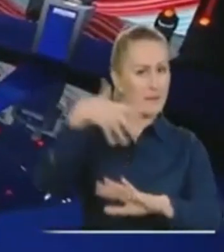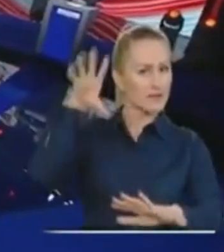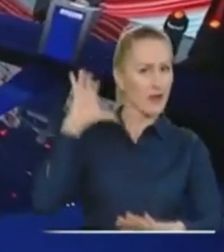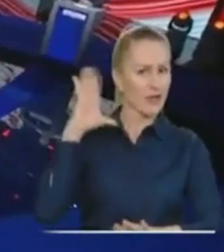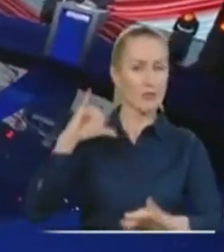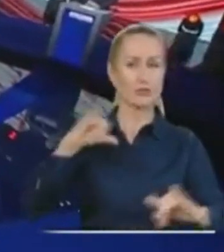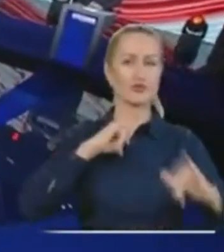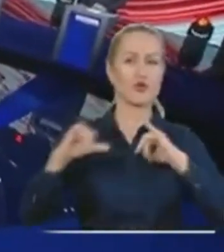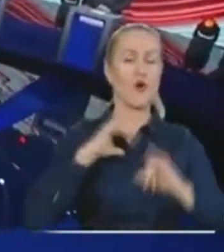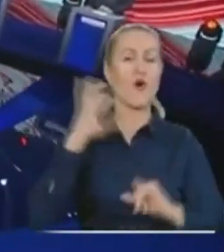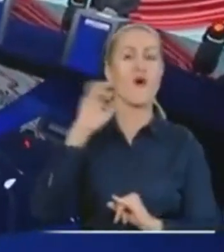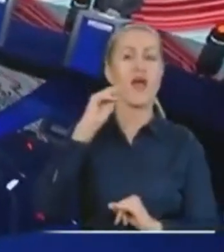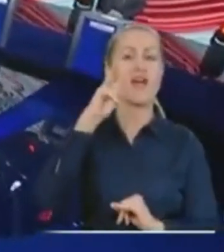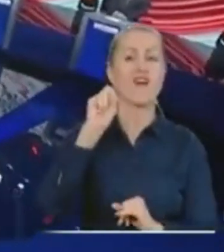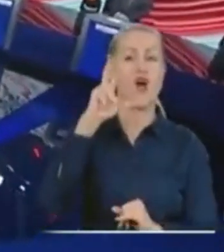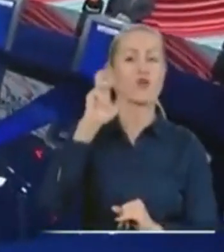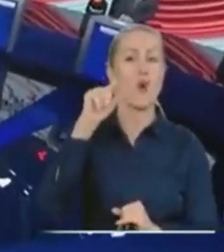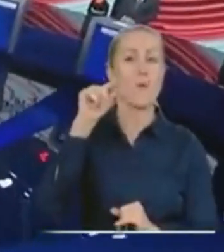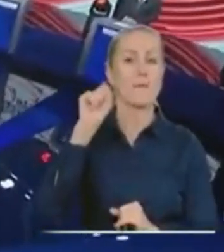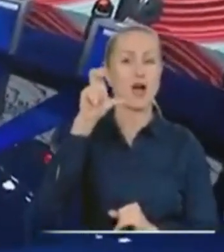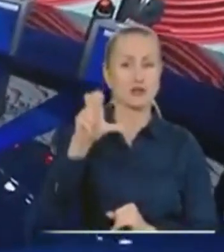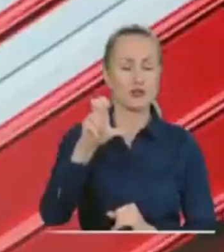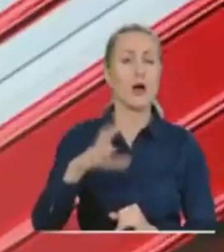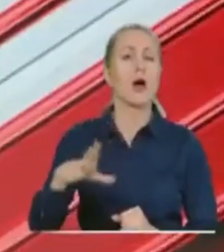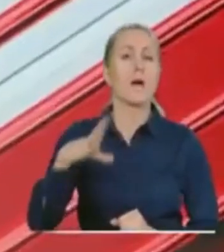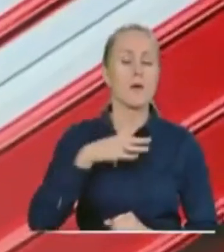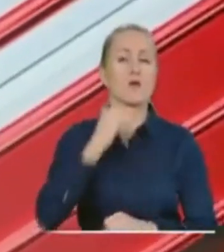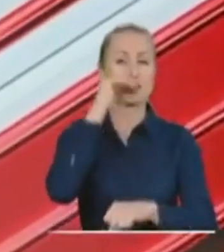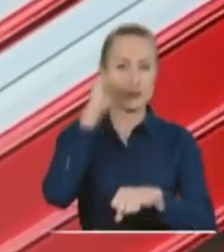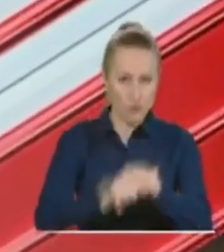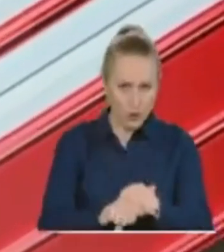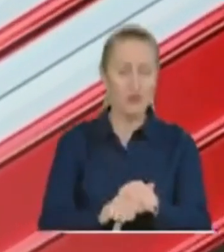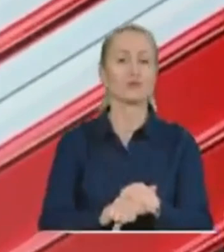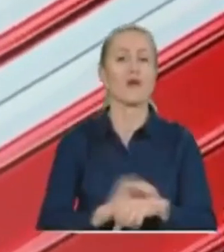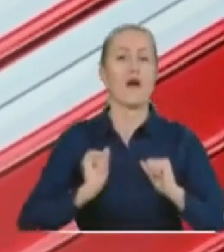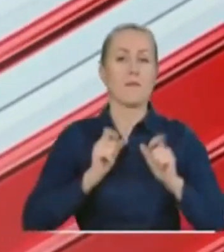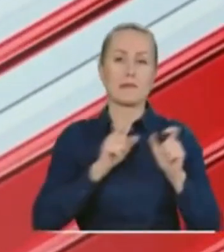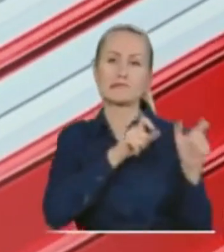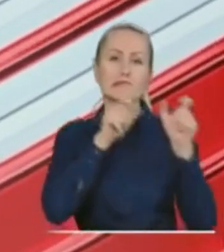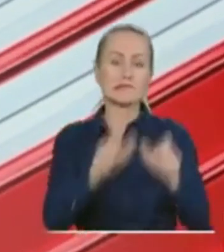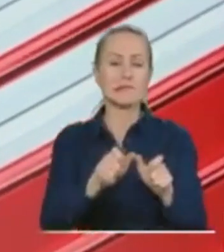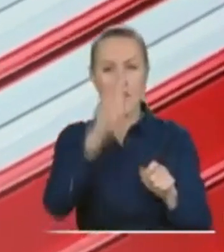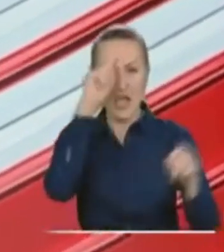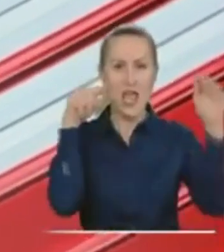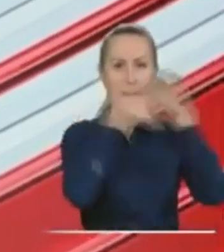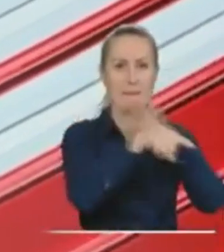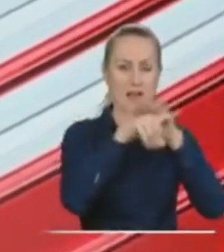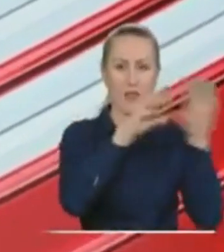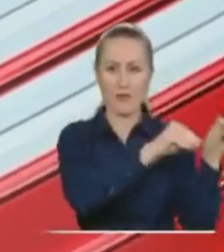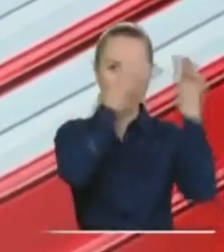5 років тому уряд Єви Копач погодився на квоти в рамках примусової релокації мігрантів.